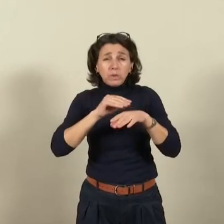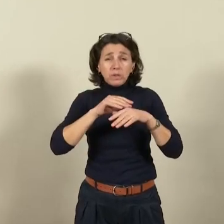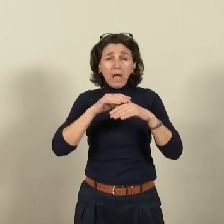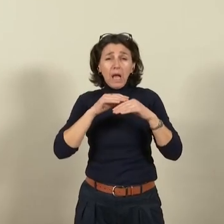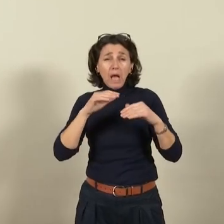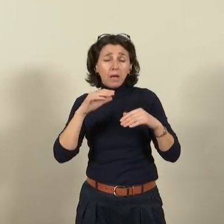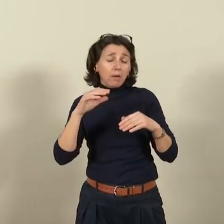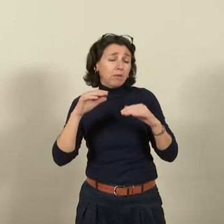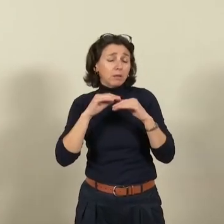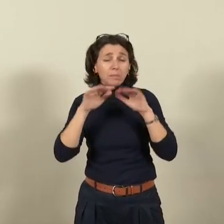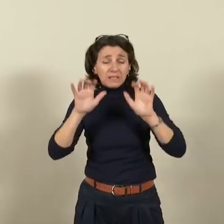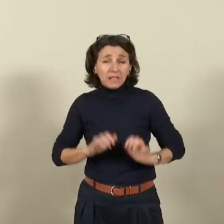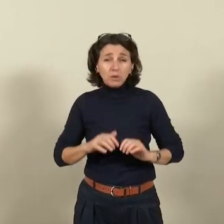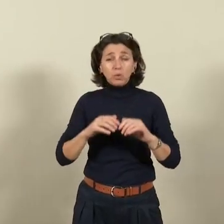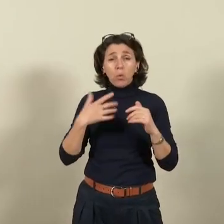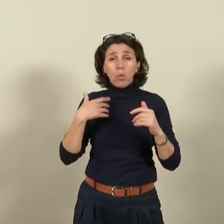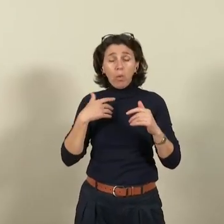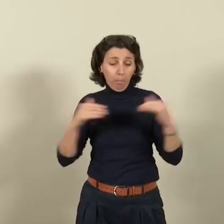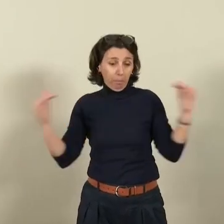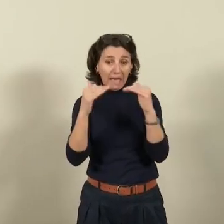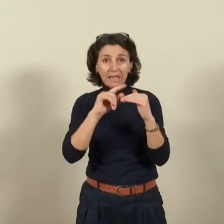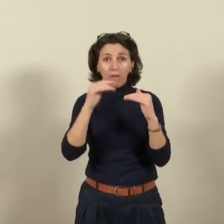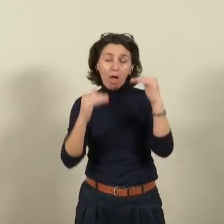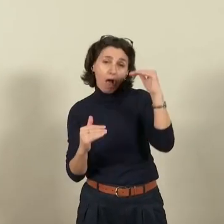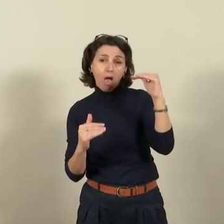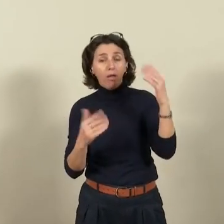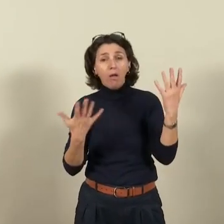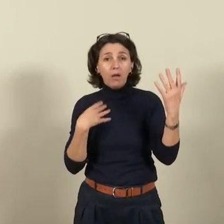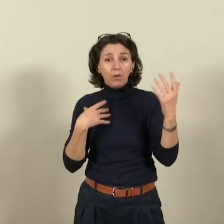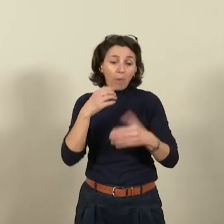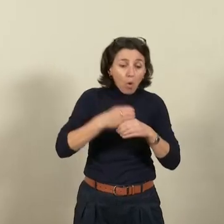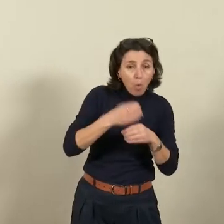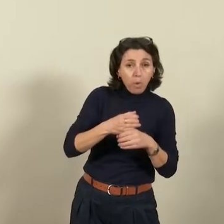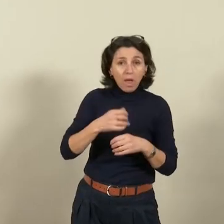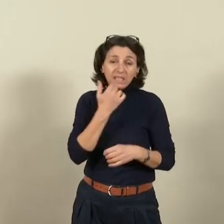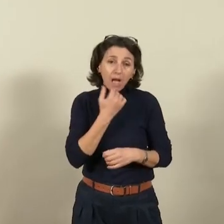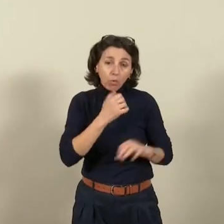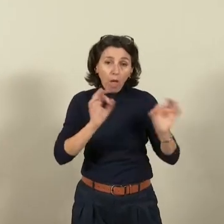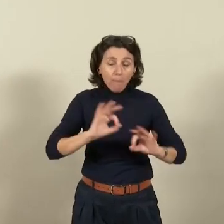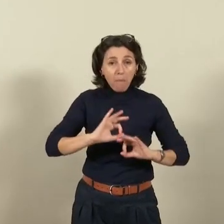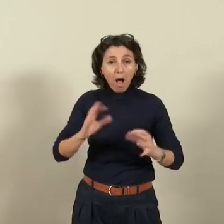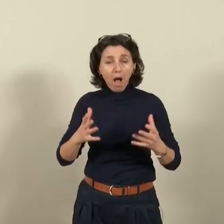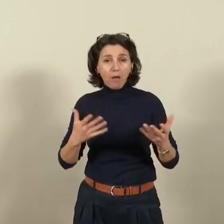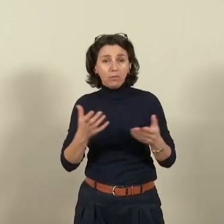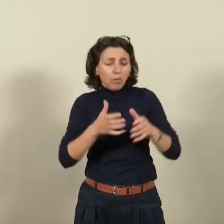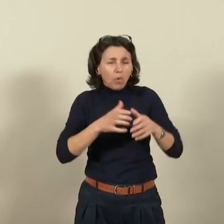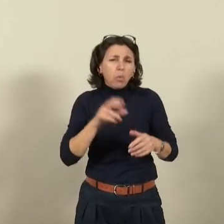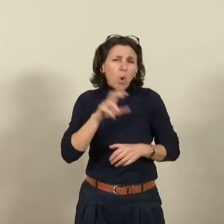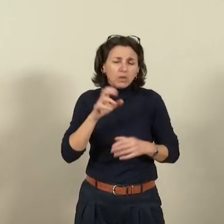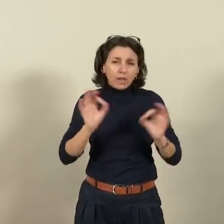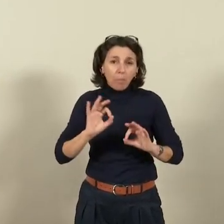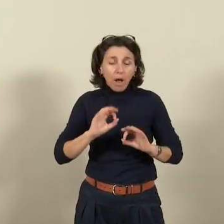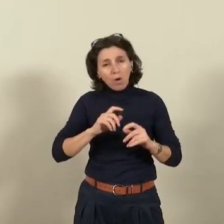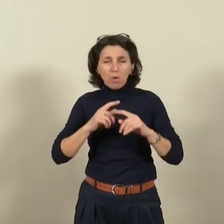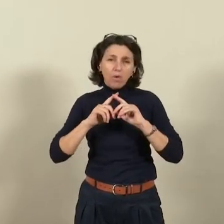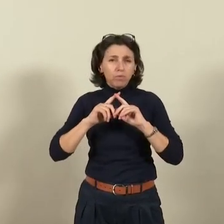gobelets en carton plutôt que des eocup vous osez même leur demander d'apporter la preuve de leur avancé